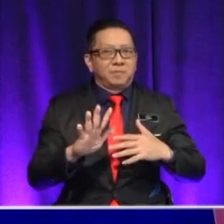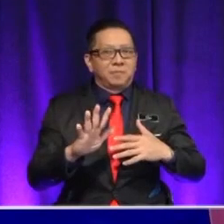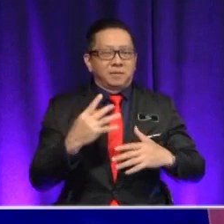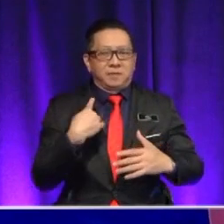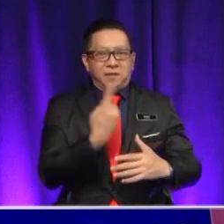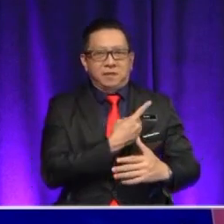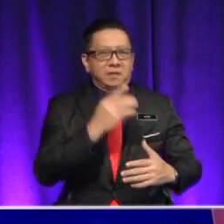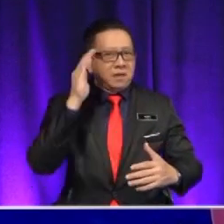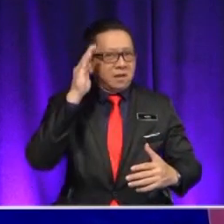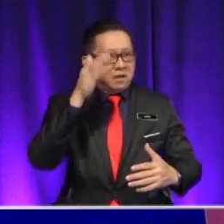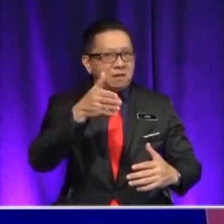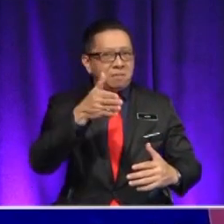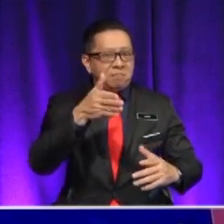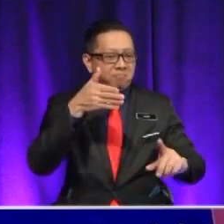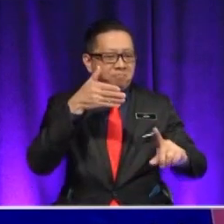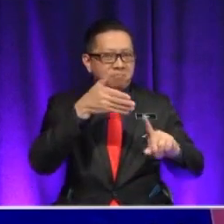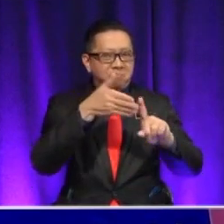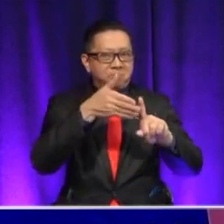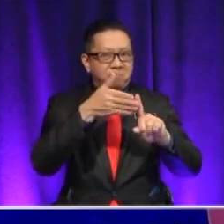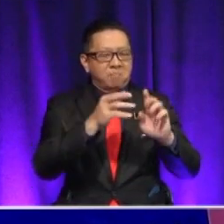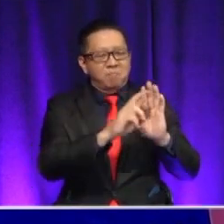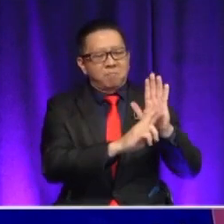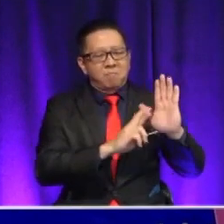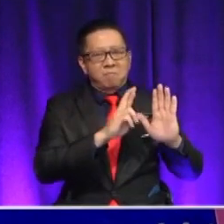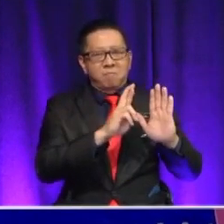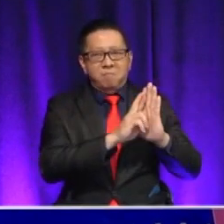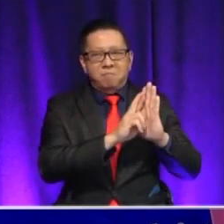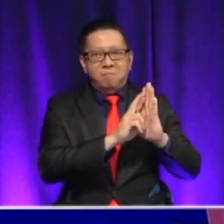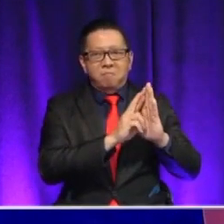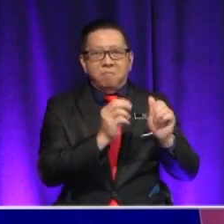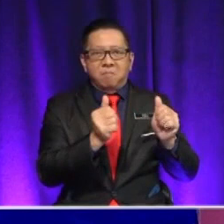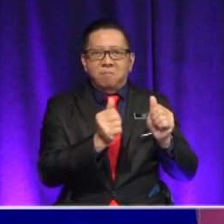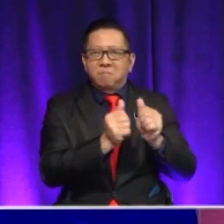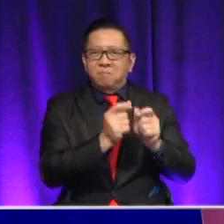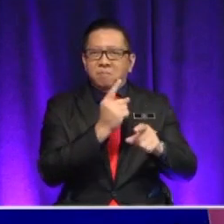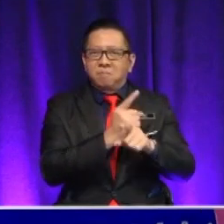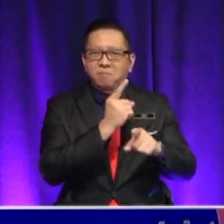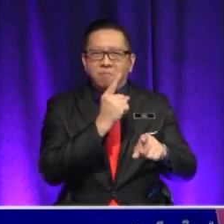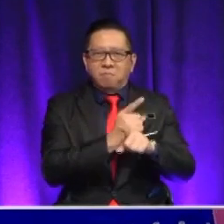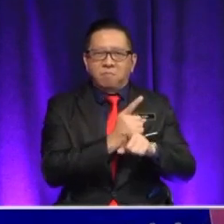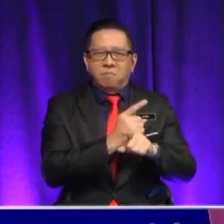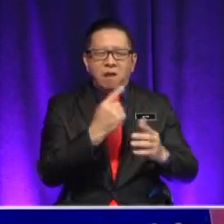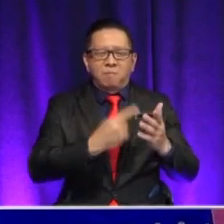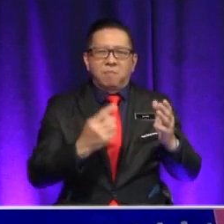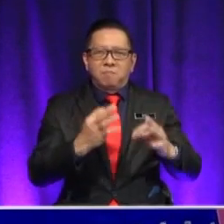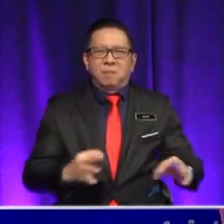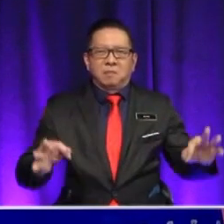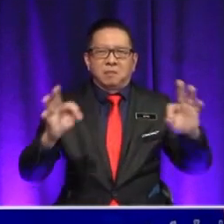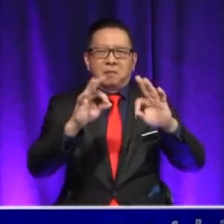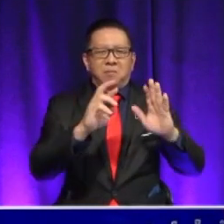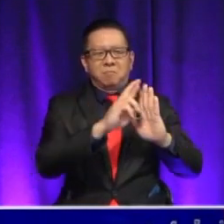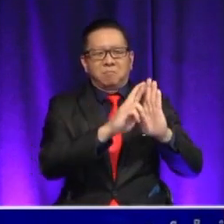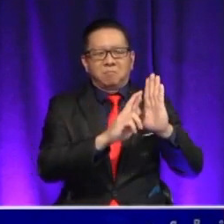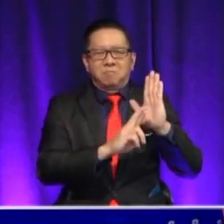akan melihat peranan-peranan rukun negara. Kita nak tengok apa kepentingan kita amalkan prinsip. Contohnya